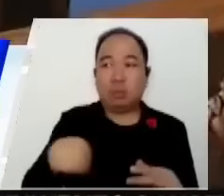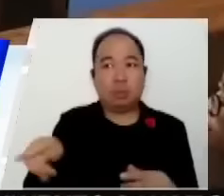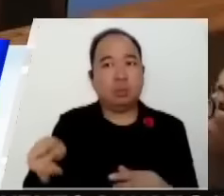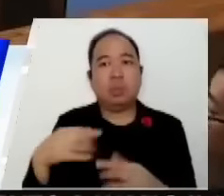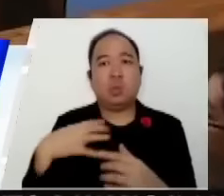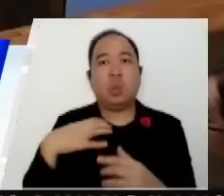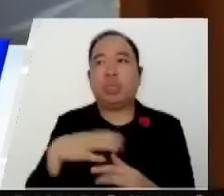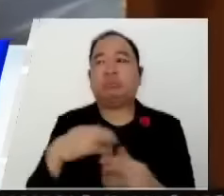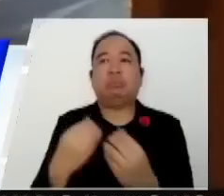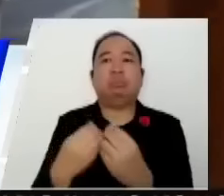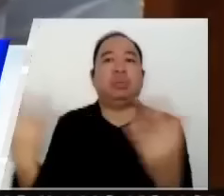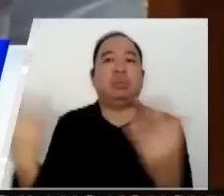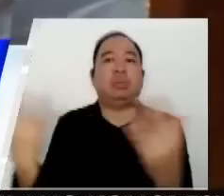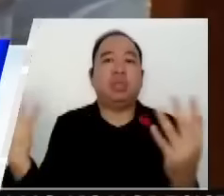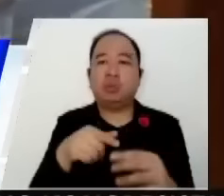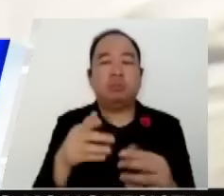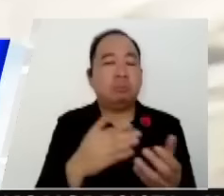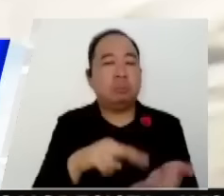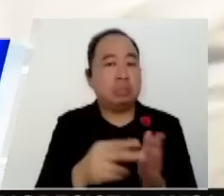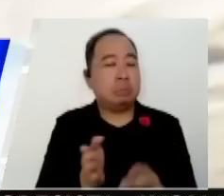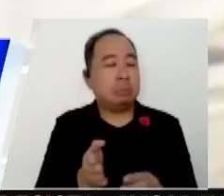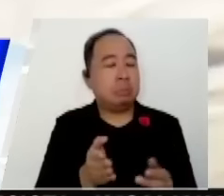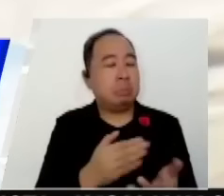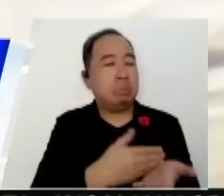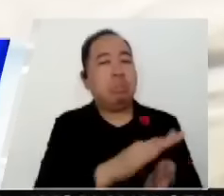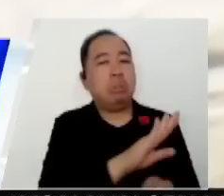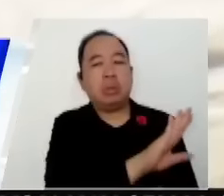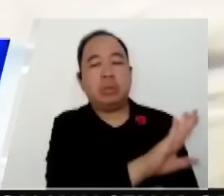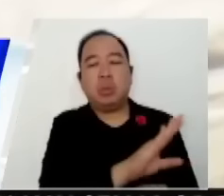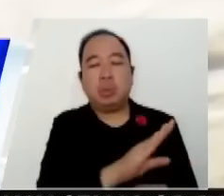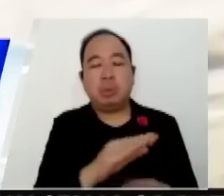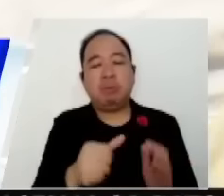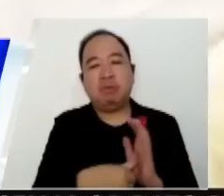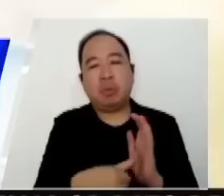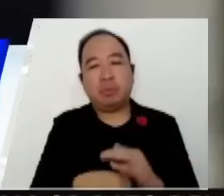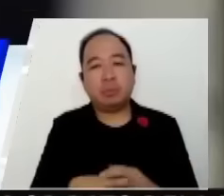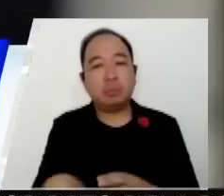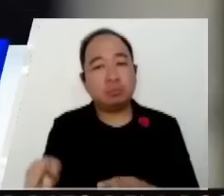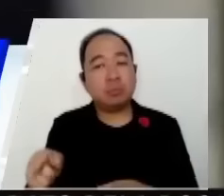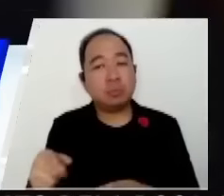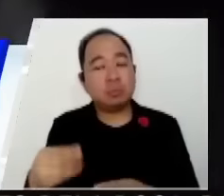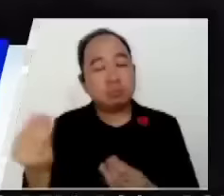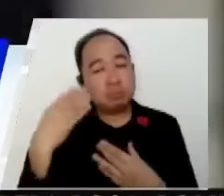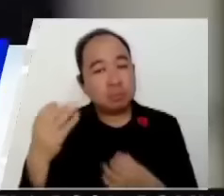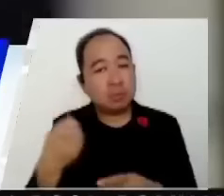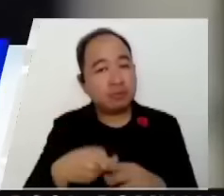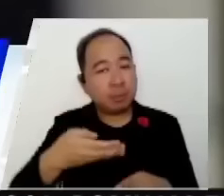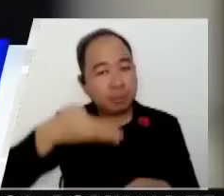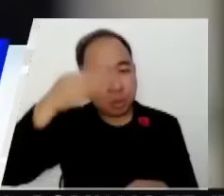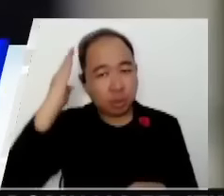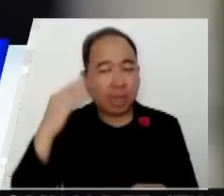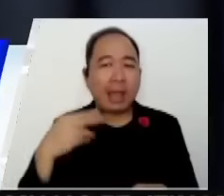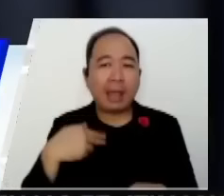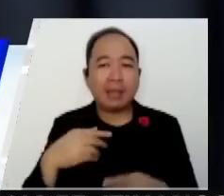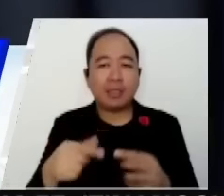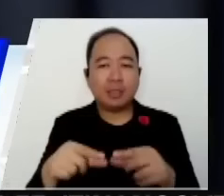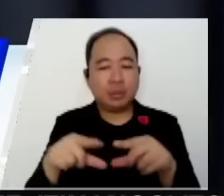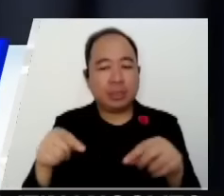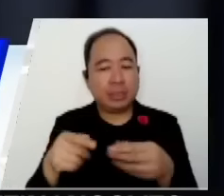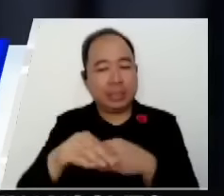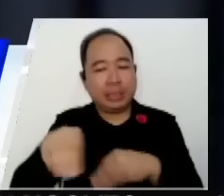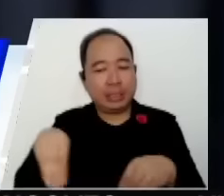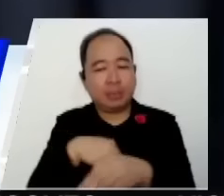kanilang boto. Sa impormasyon pang nakarating kay De La Rosa, ini-issuehan umano ng claim stub ang mga pumirma sa Davao City.